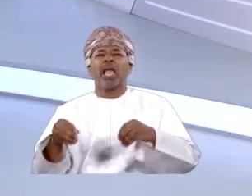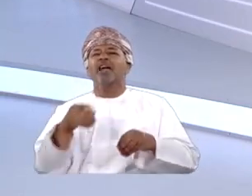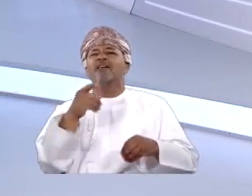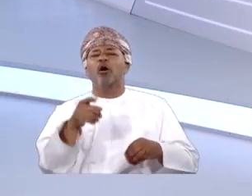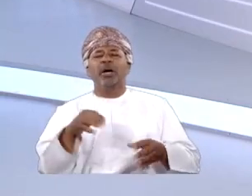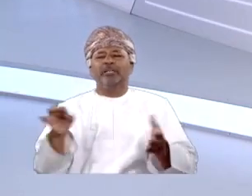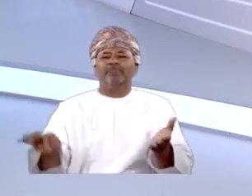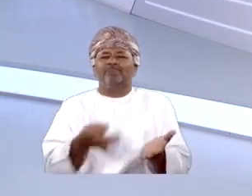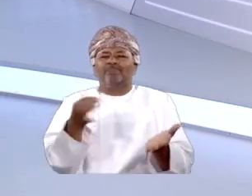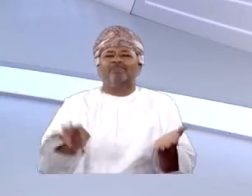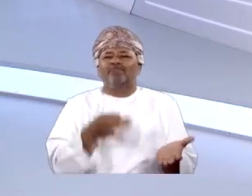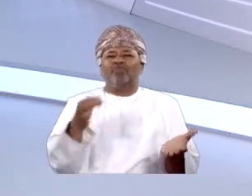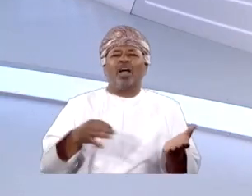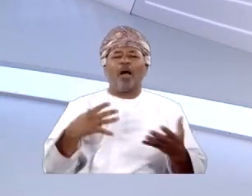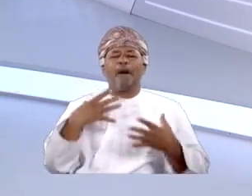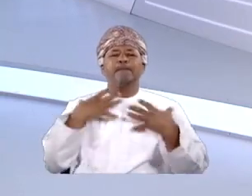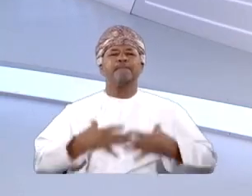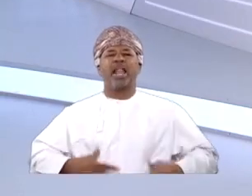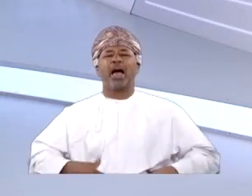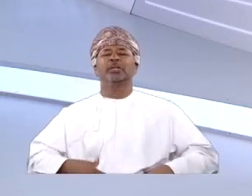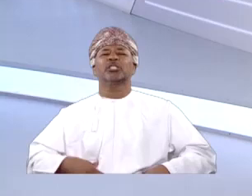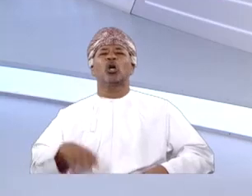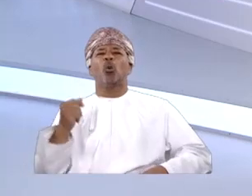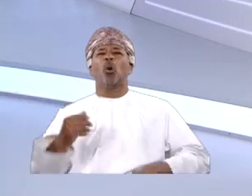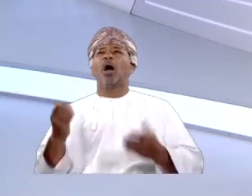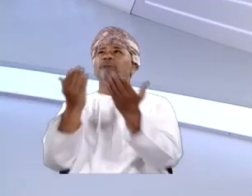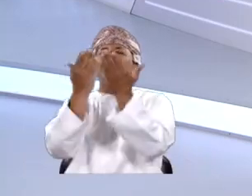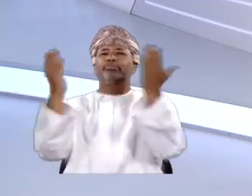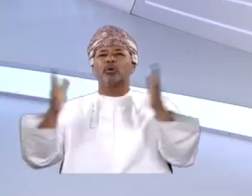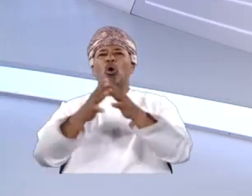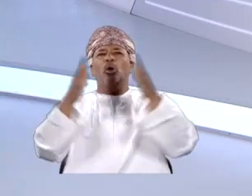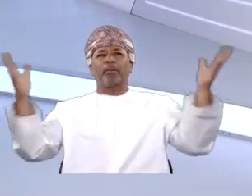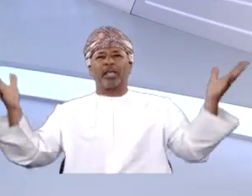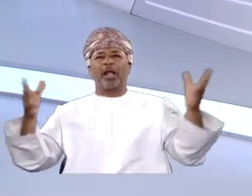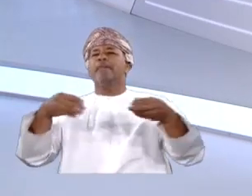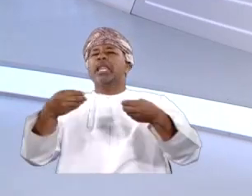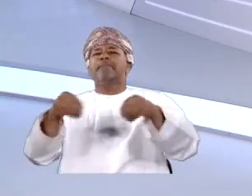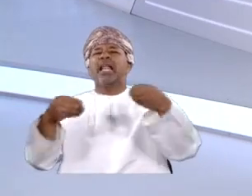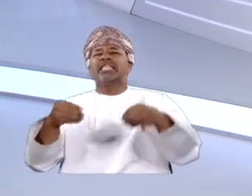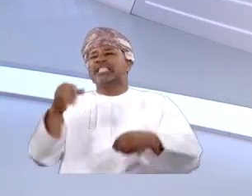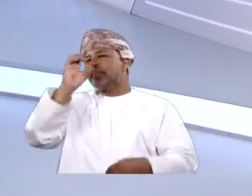في خياطة هذه الأزياء وصنع الجدران العملاقة.